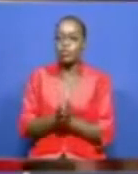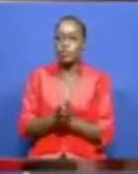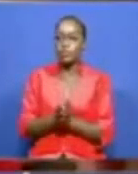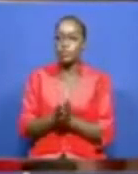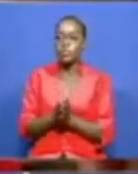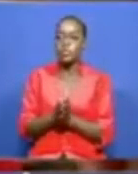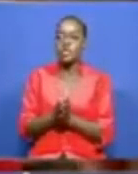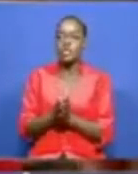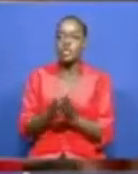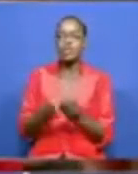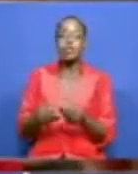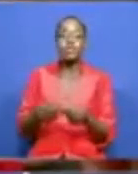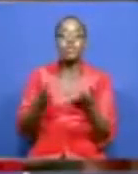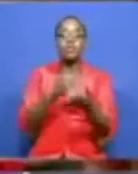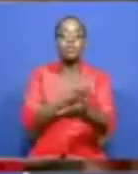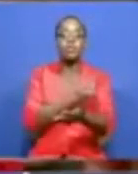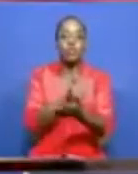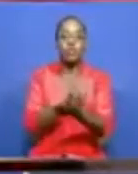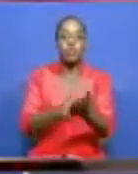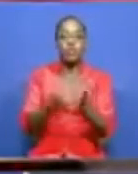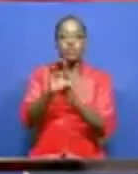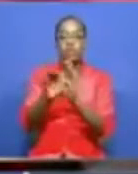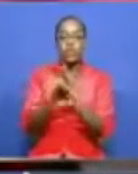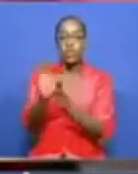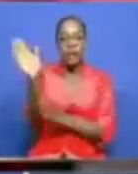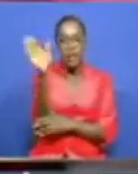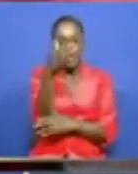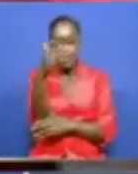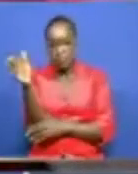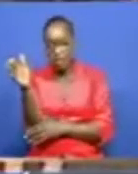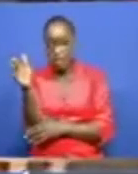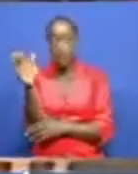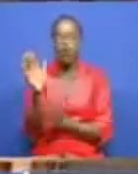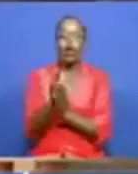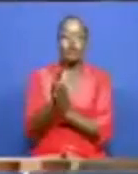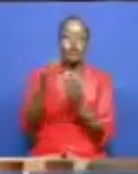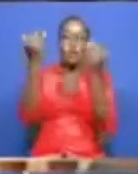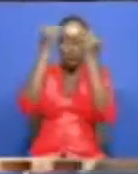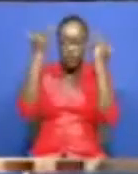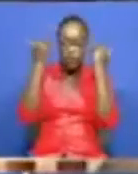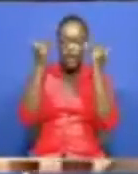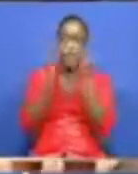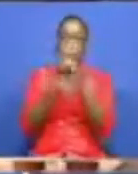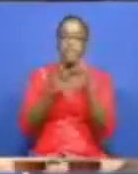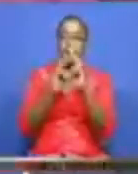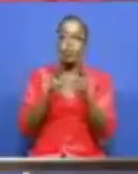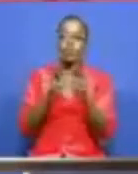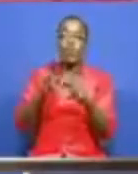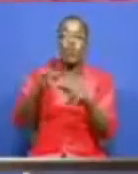Alikabidhiwa mamlaka ikiwa ni pamoja na katiba, bendera ya idara ya mahakama na ripoti kuhusu idara ya